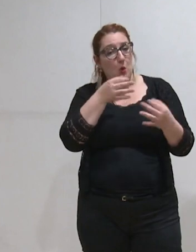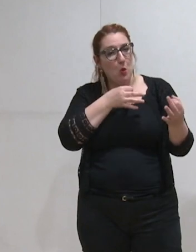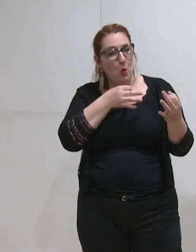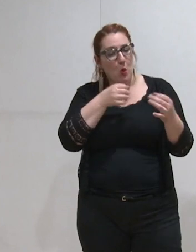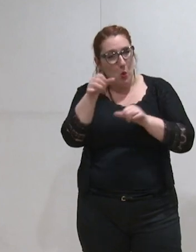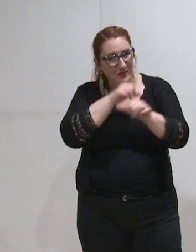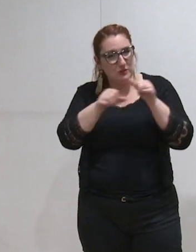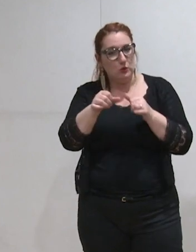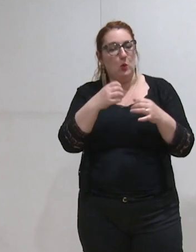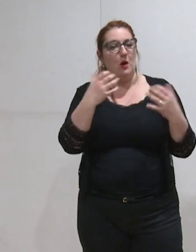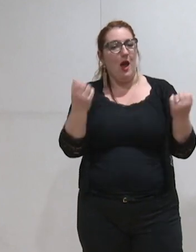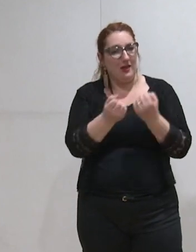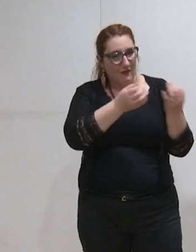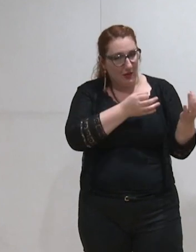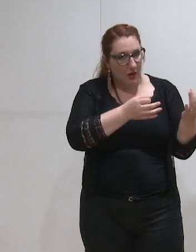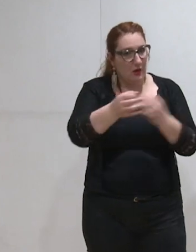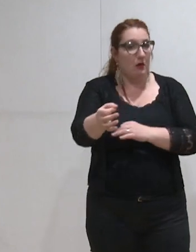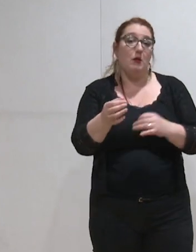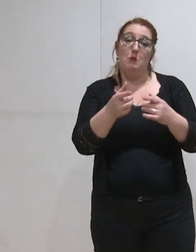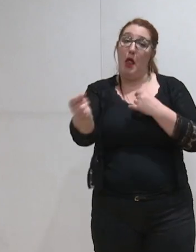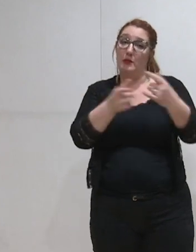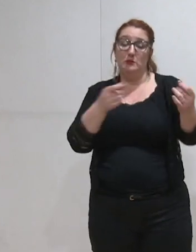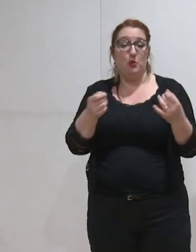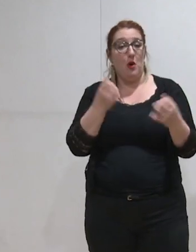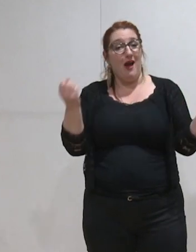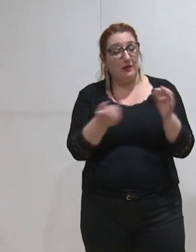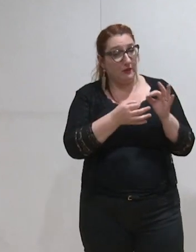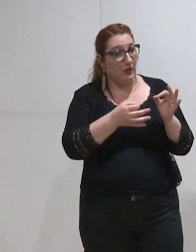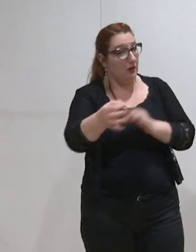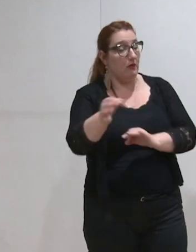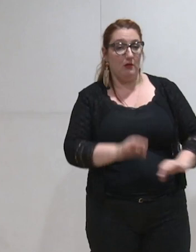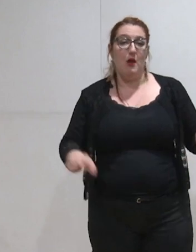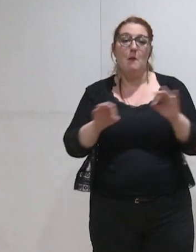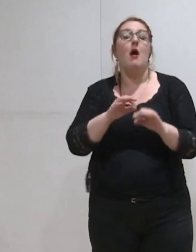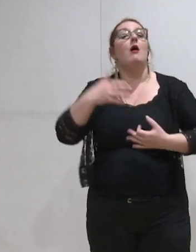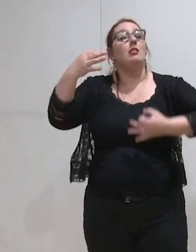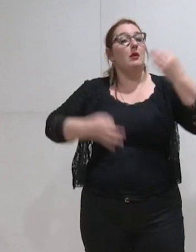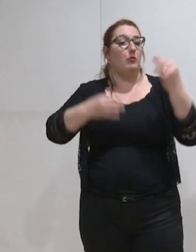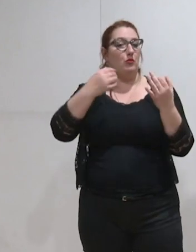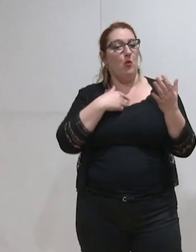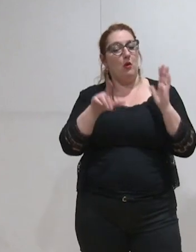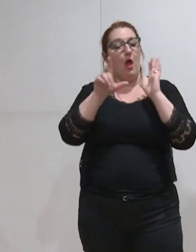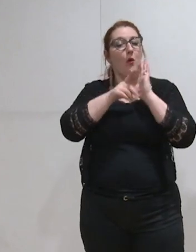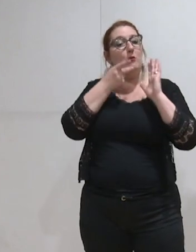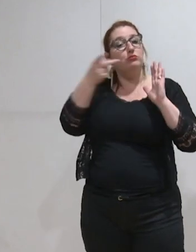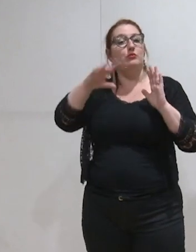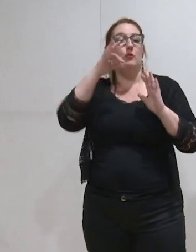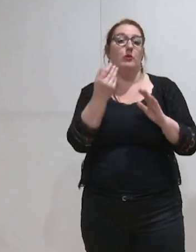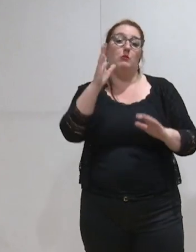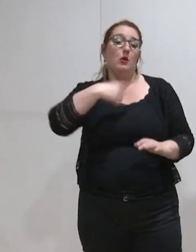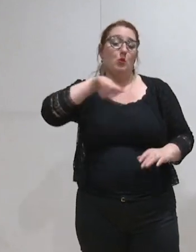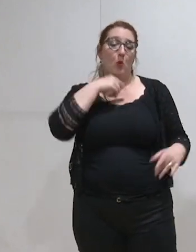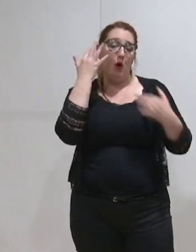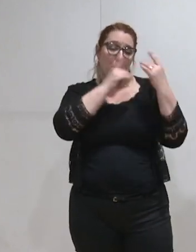pas eu continuité d'activité donc les tribunaux diront le droit on verra mais on est serein de ce côté-là donc voilà je crois